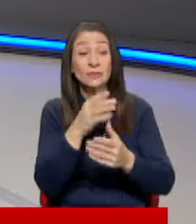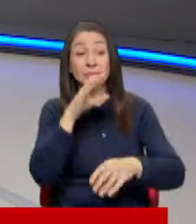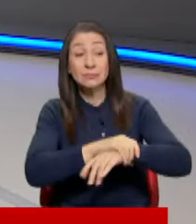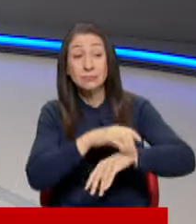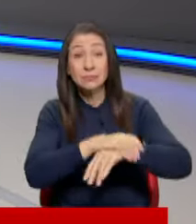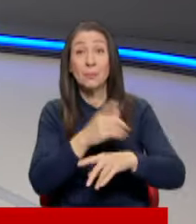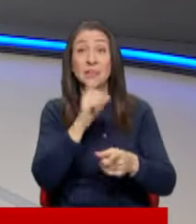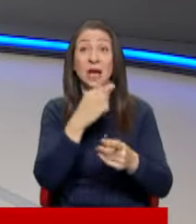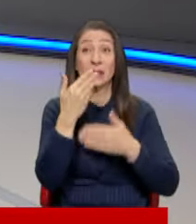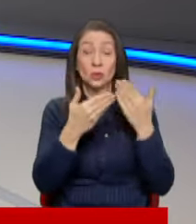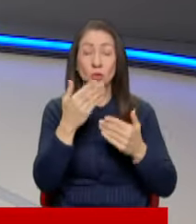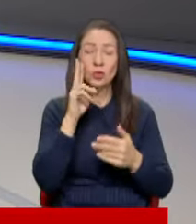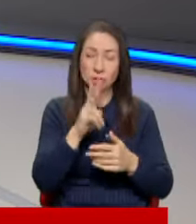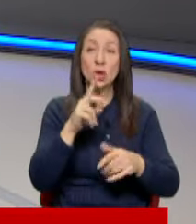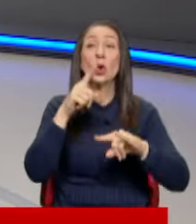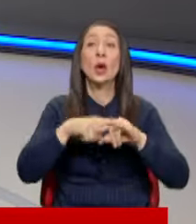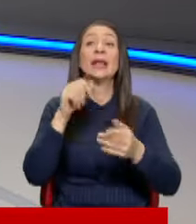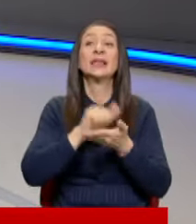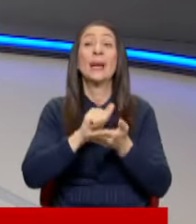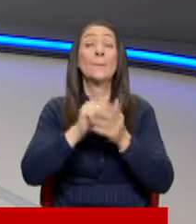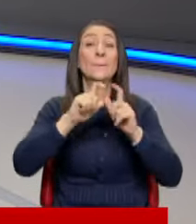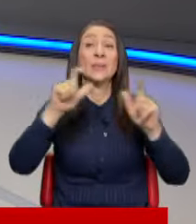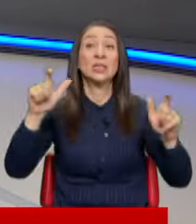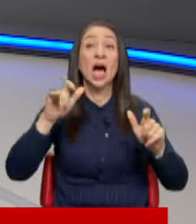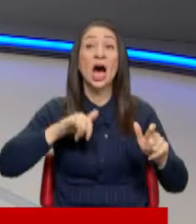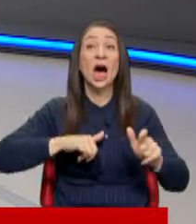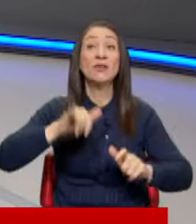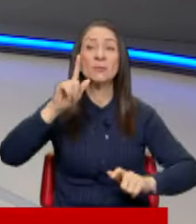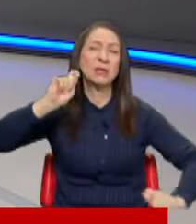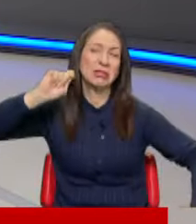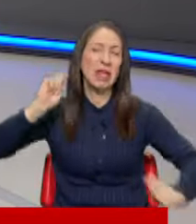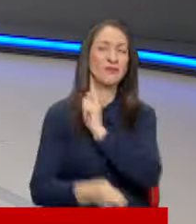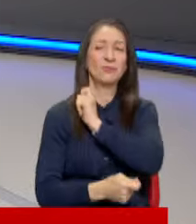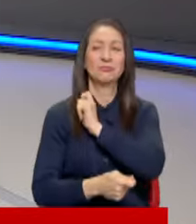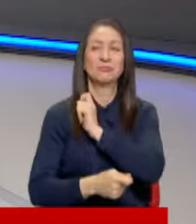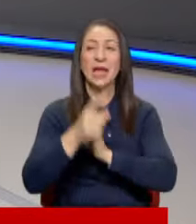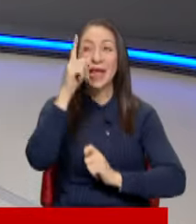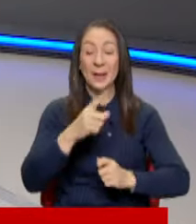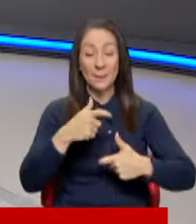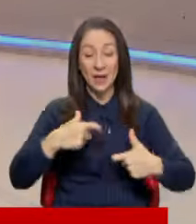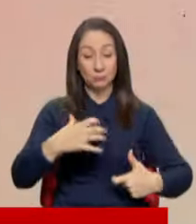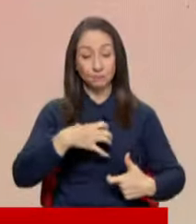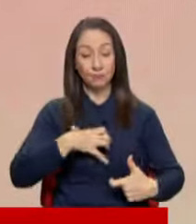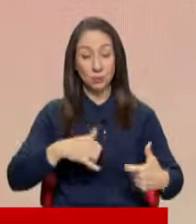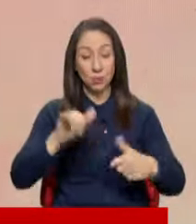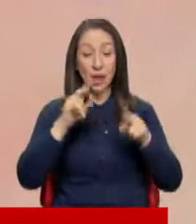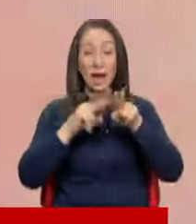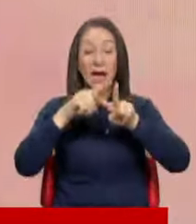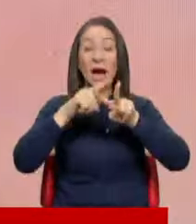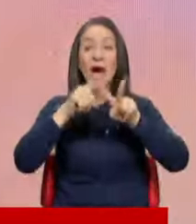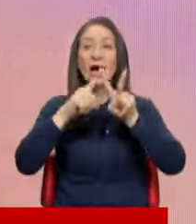şey anlatıyor göreceğiz Hürriyet Gazetesi manşette havacılıkta bir devrim ilk milli uçağımız Kaan